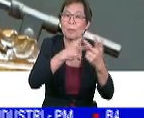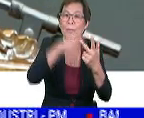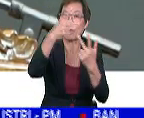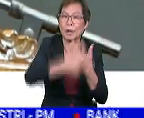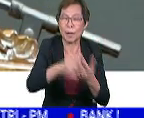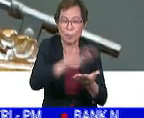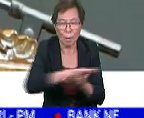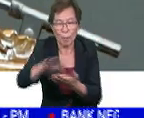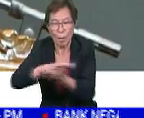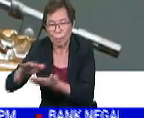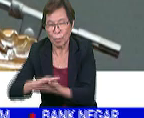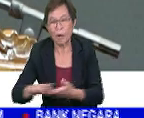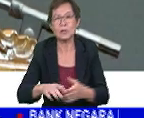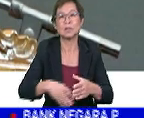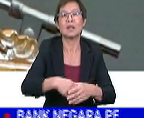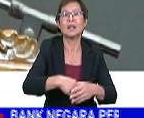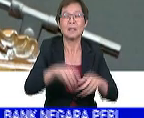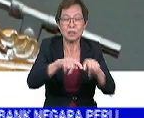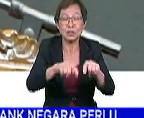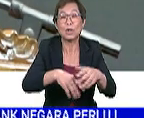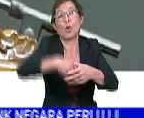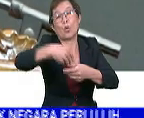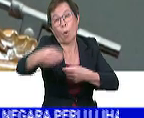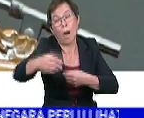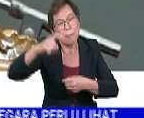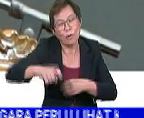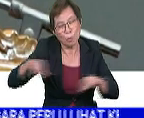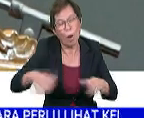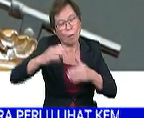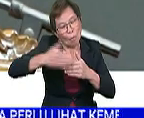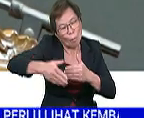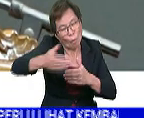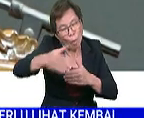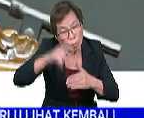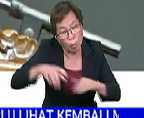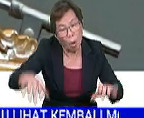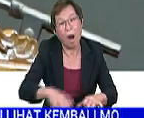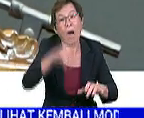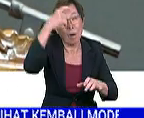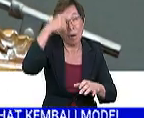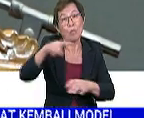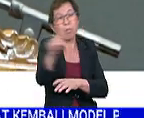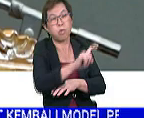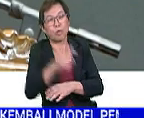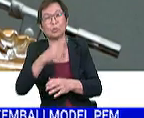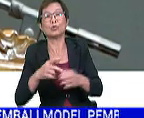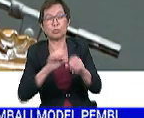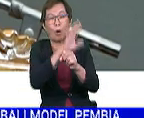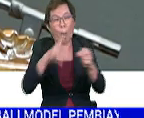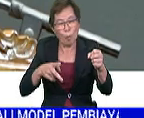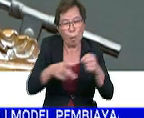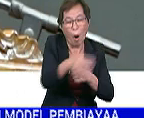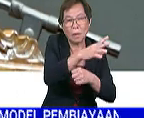sanitasi di kawasan awam dilaksanakan dari masa ke semasa bagi memutuskan rantaian covid-19 Selain itu